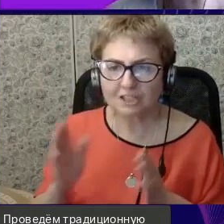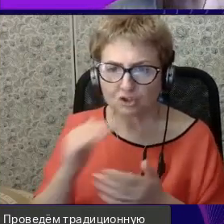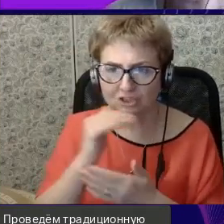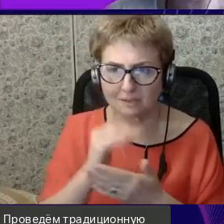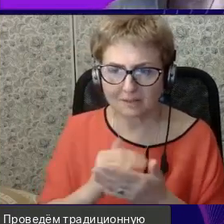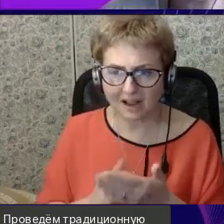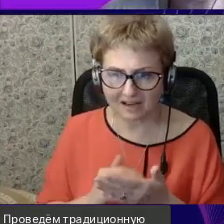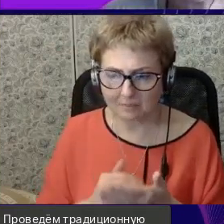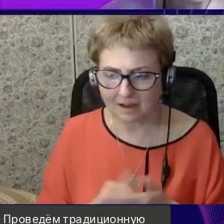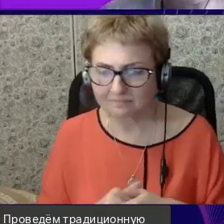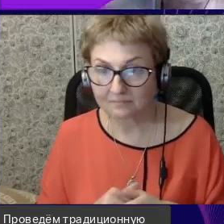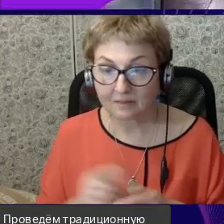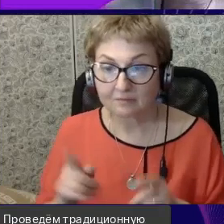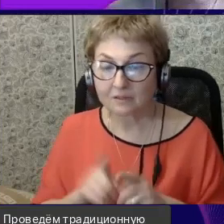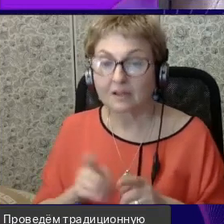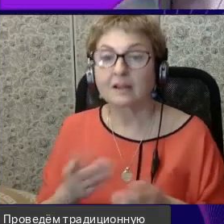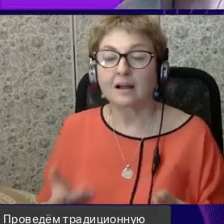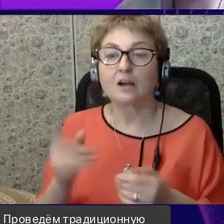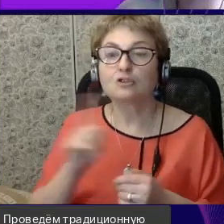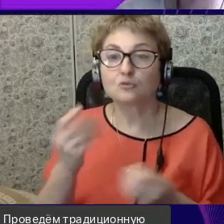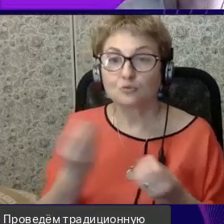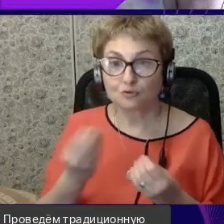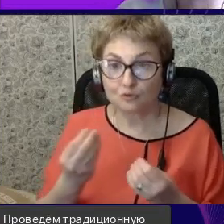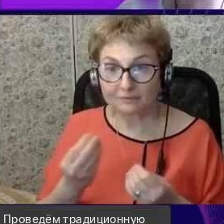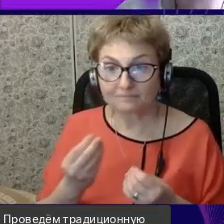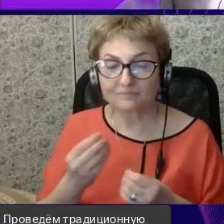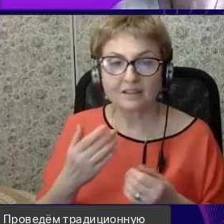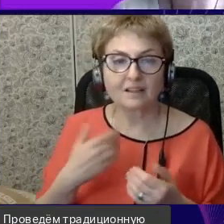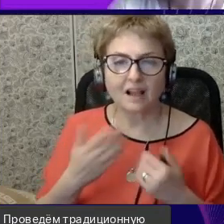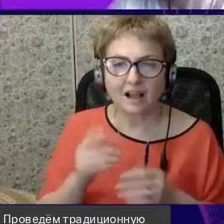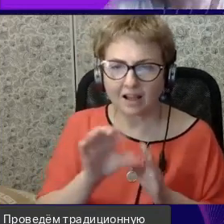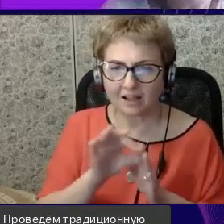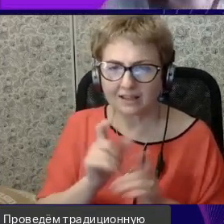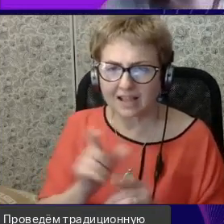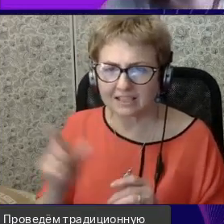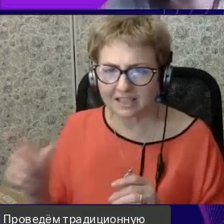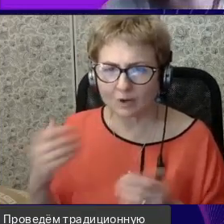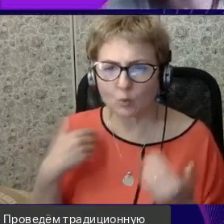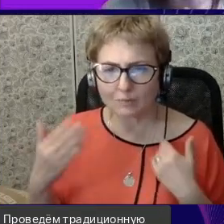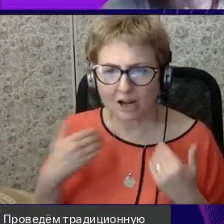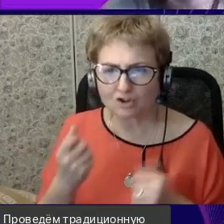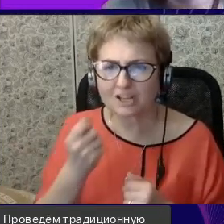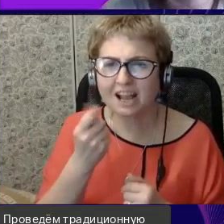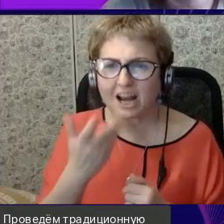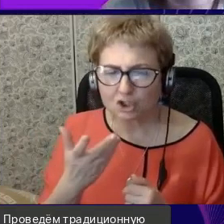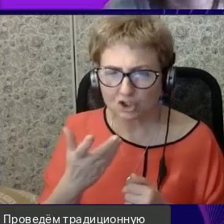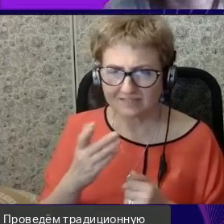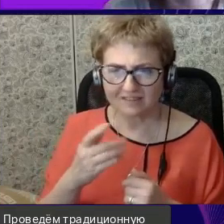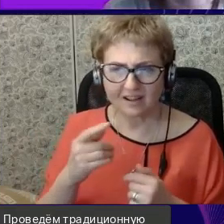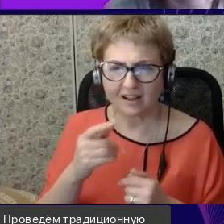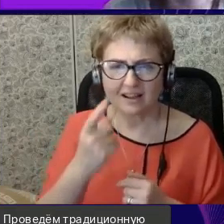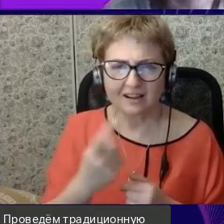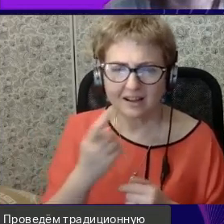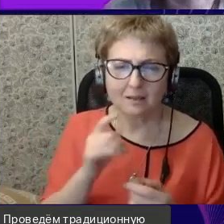этом случае должна появляться индивидуальная поведенческая программа. Так, что еще в